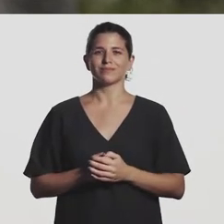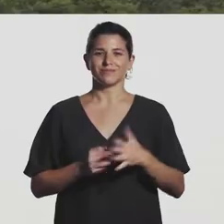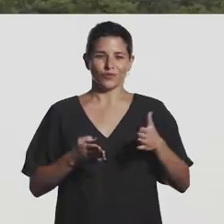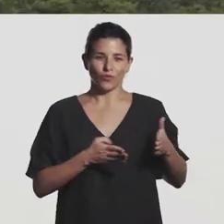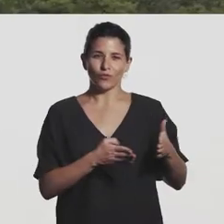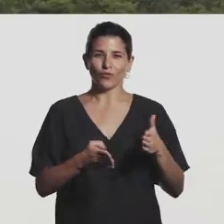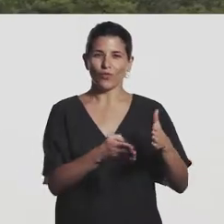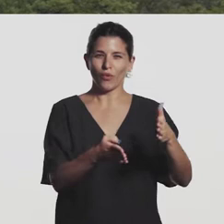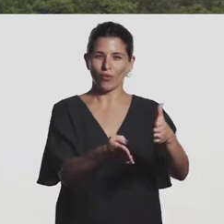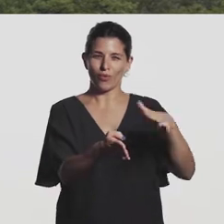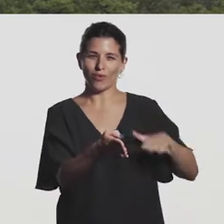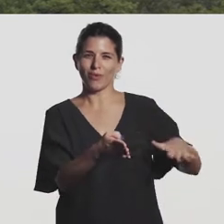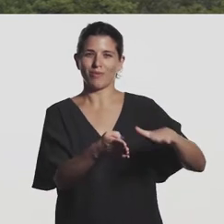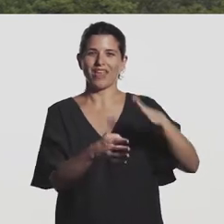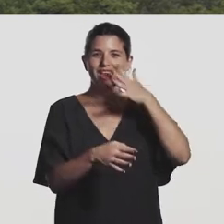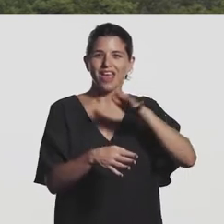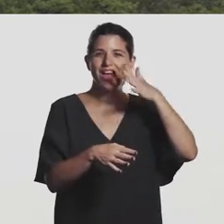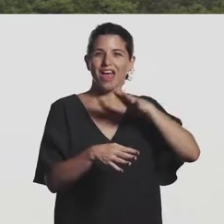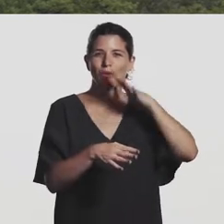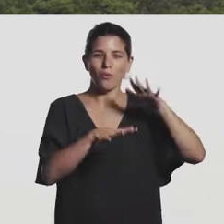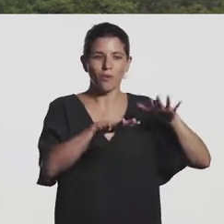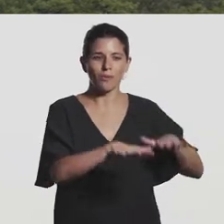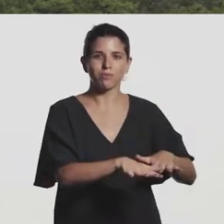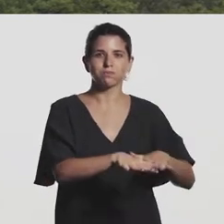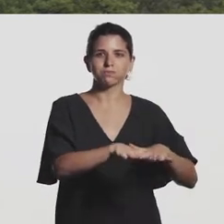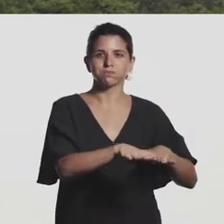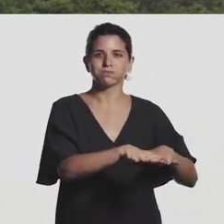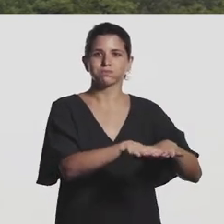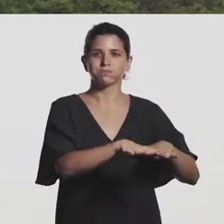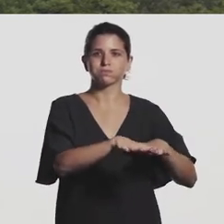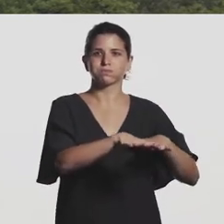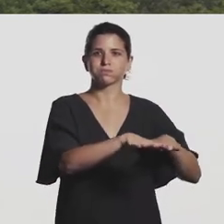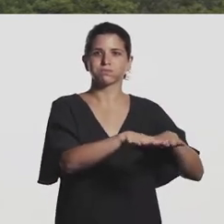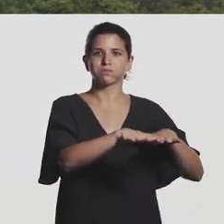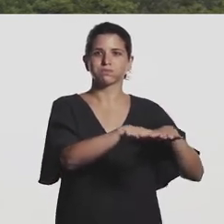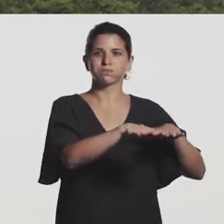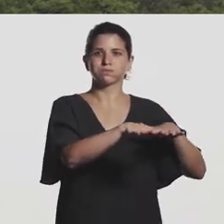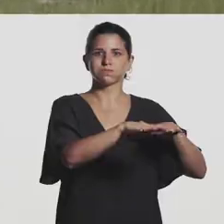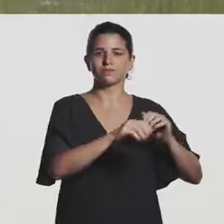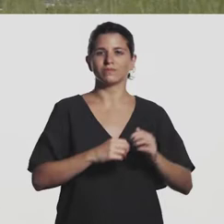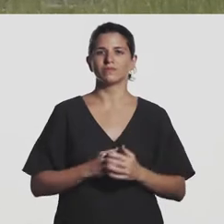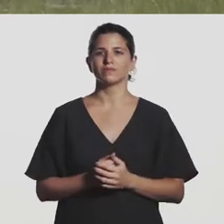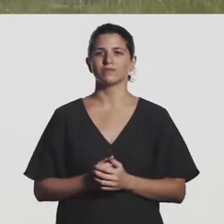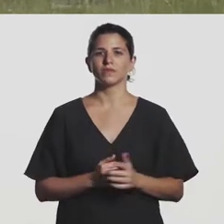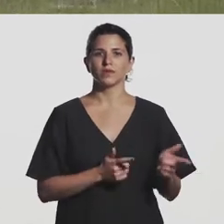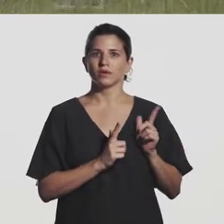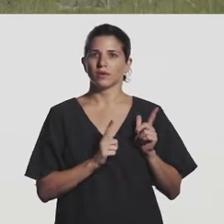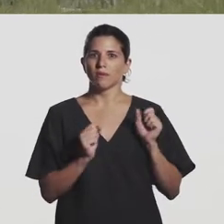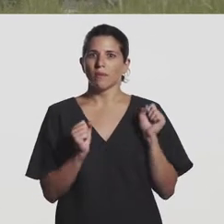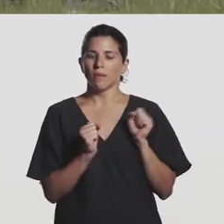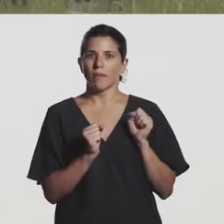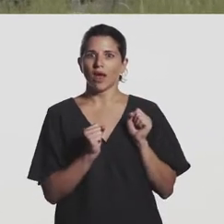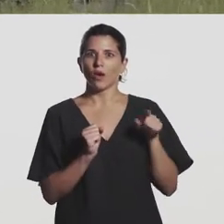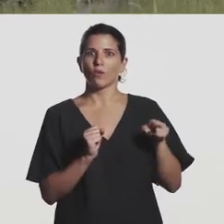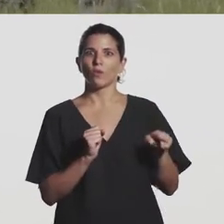temporale e che il fiume che passa da parte della nostra casa era straripato, e